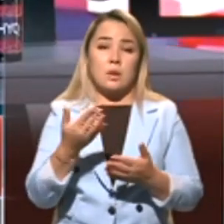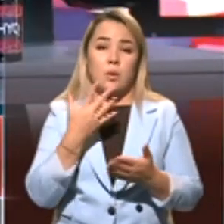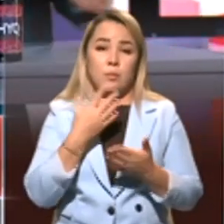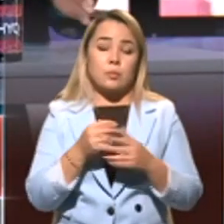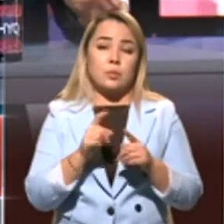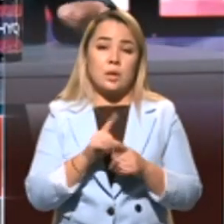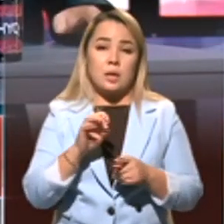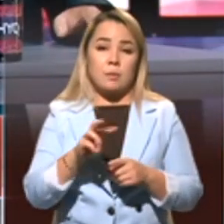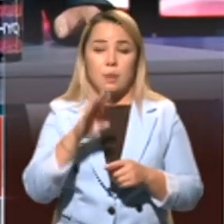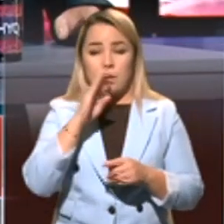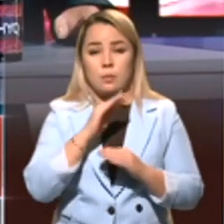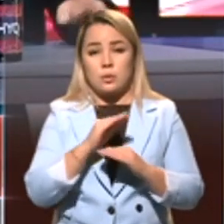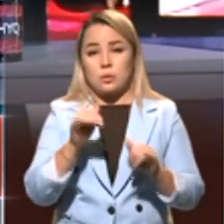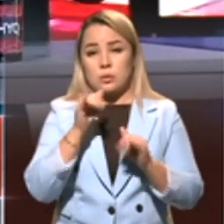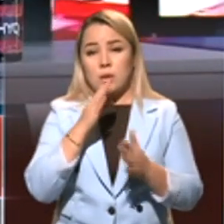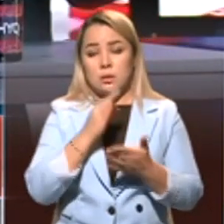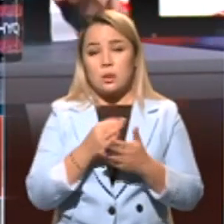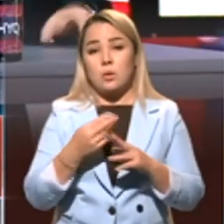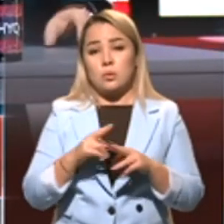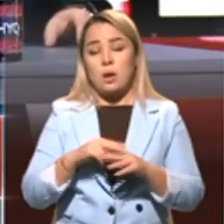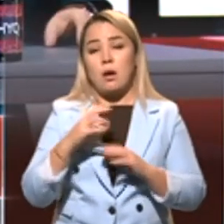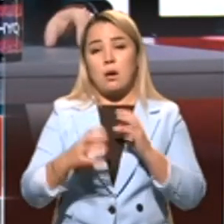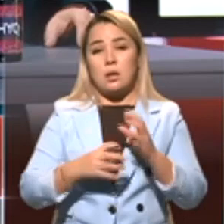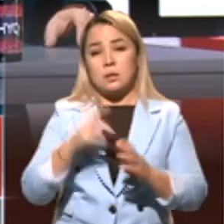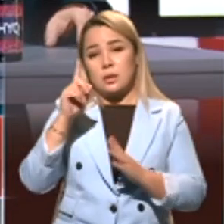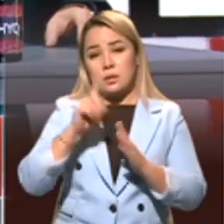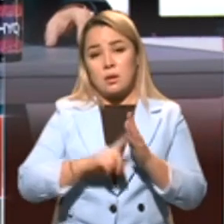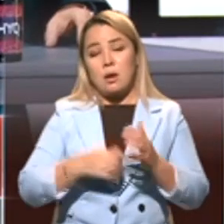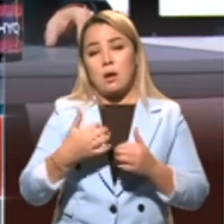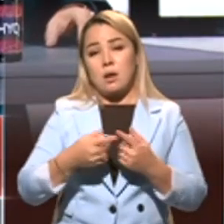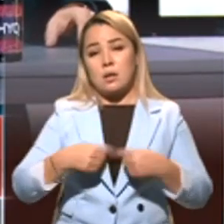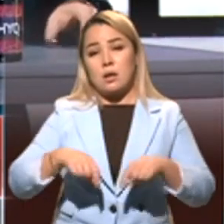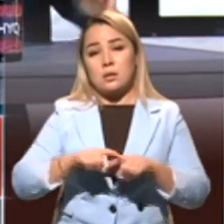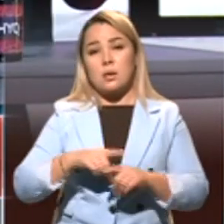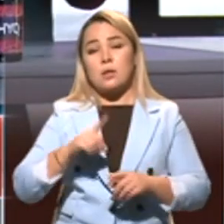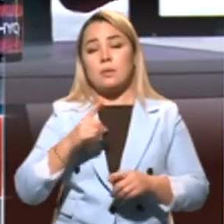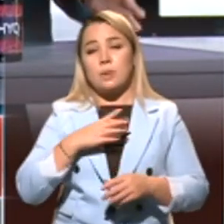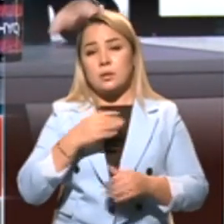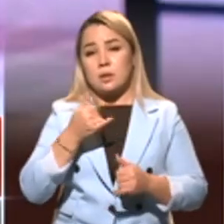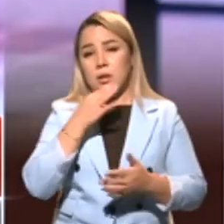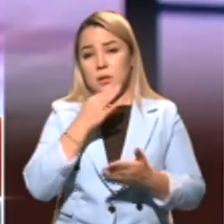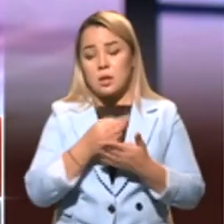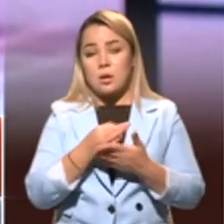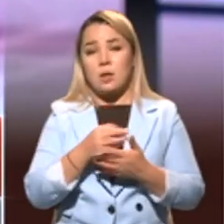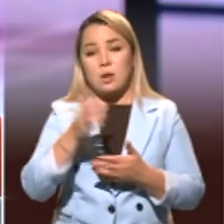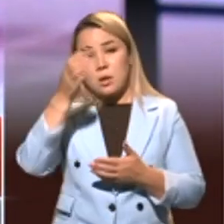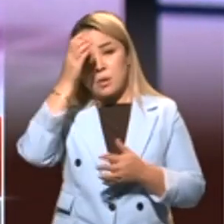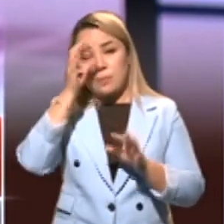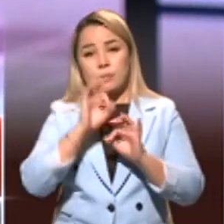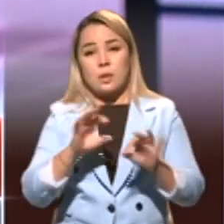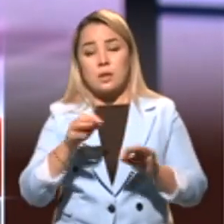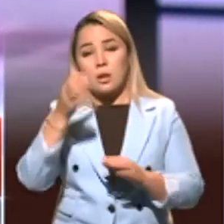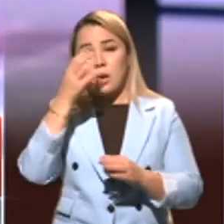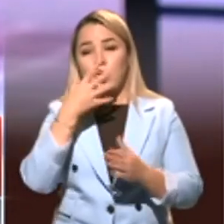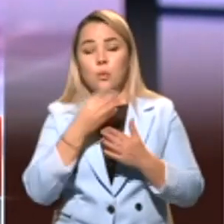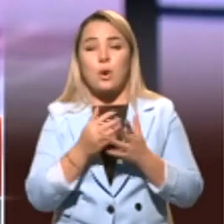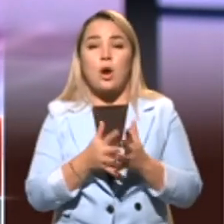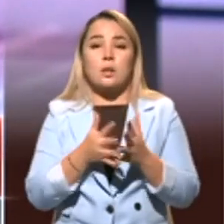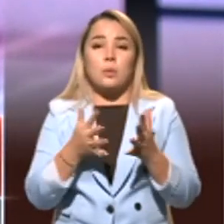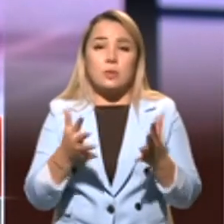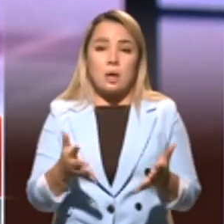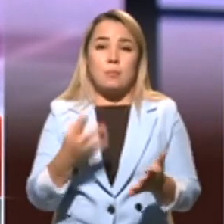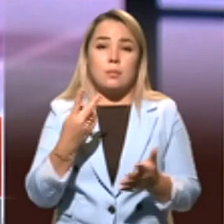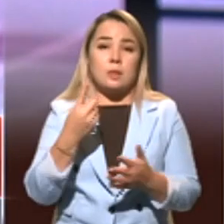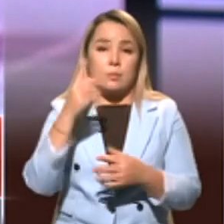Рим папасы тыныш отыра алмайды. Сол үшін бұл әлемдегі дінаралық, бұны діни плюрализм дейді ғылымда, діннің алуандылығы